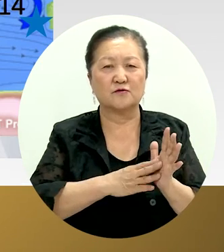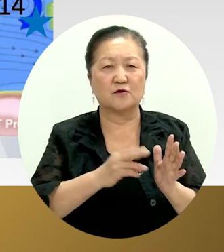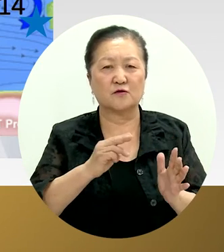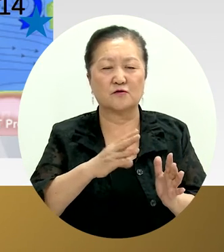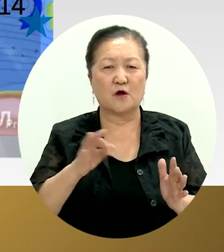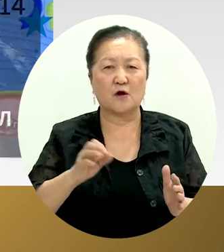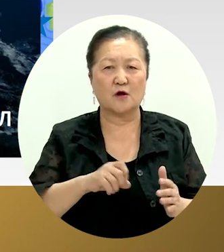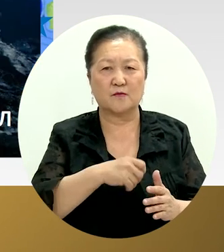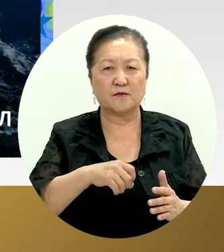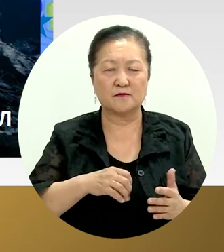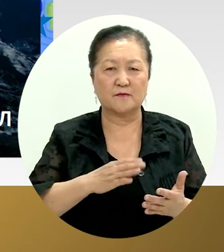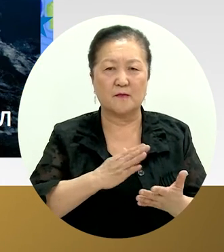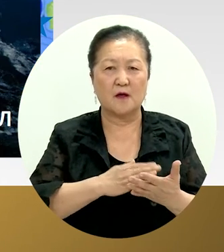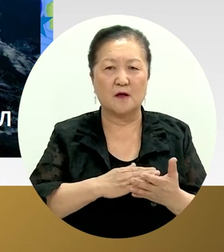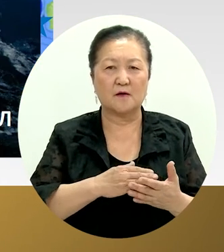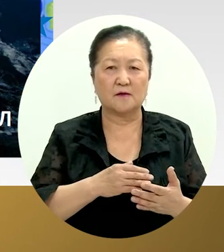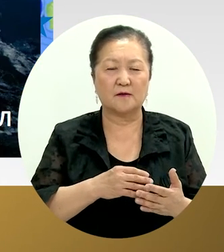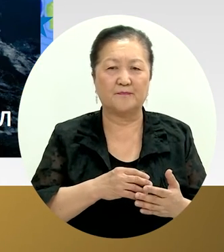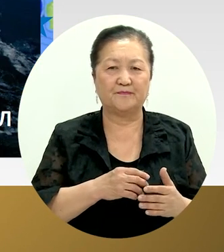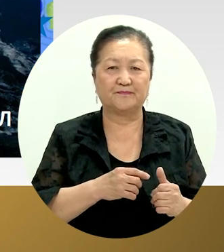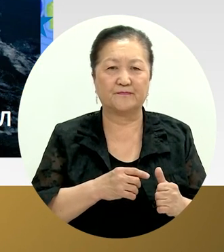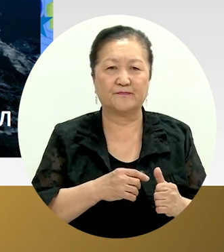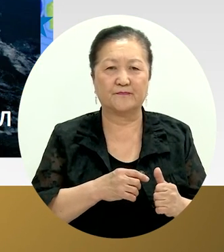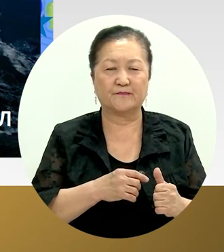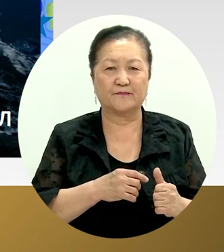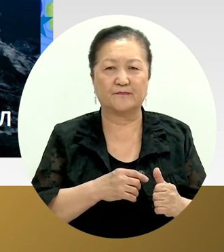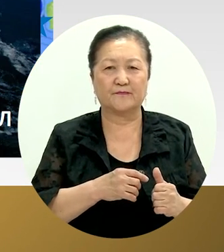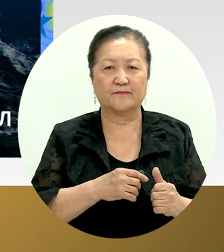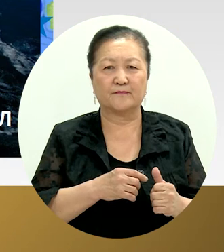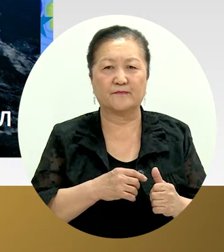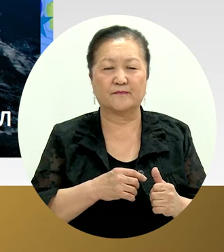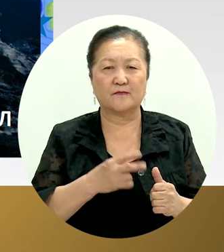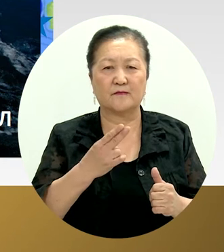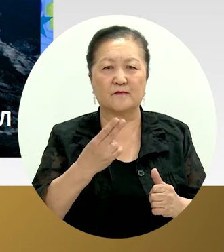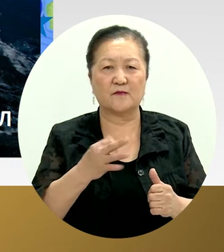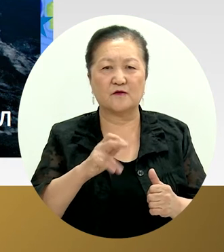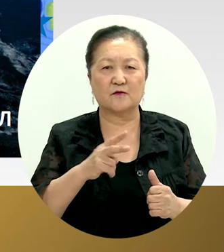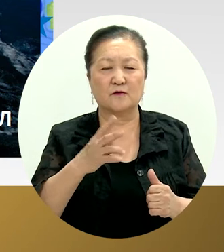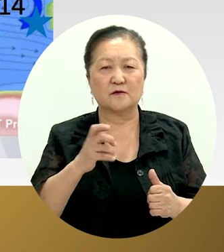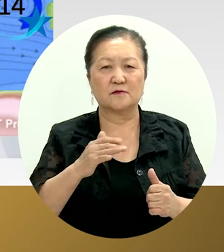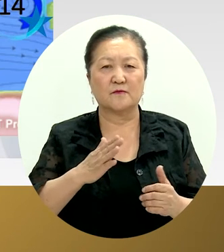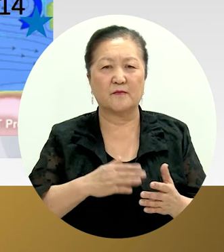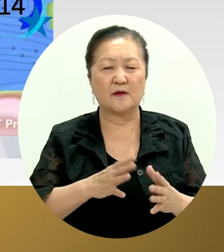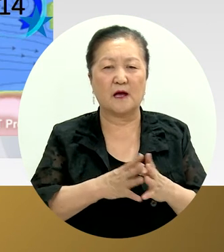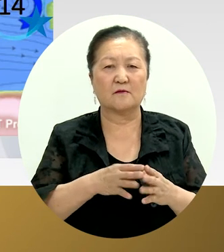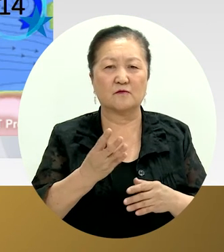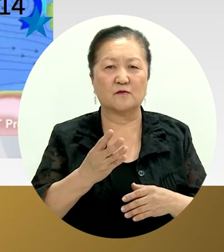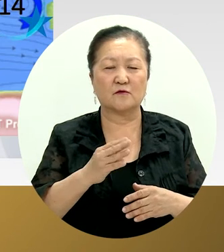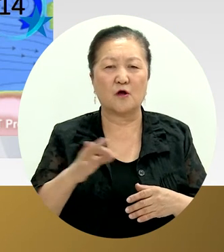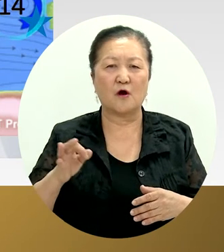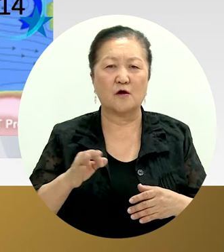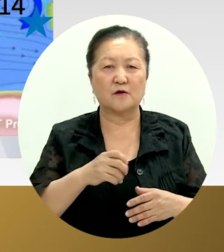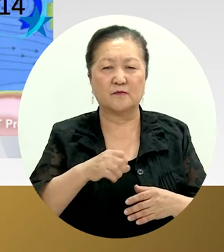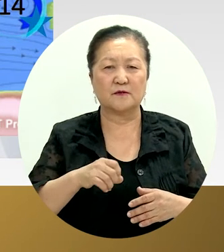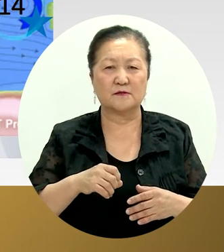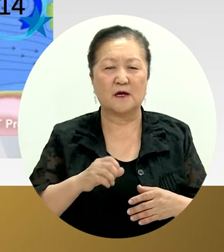урсгал маань тухайн газар орнд хэрхэн нөлөөлж байгааг энэ дараах жишээгээр харъя. Бас цөл үсгсэн байна тийм үү? Бас цөл үсгсэн байна. За энэ 14-ийн тоогоо